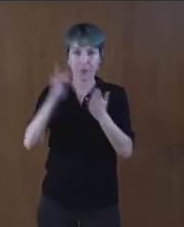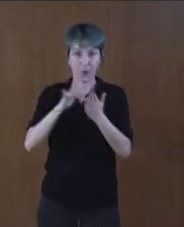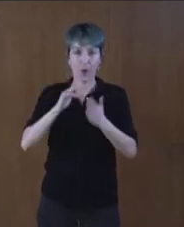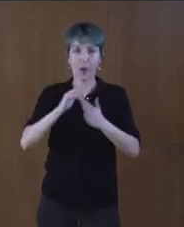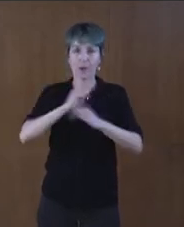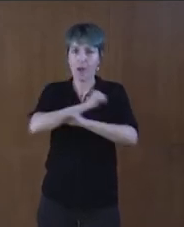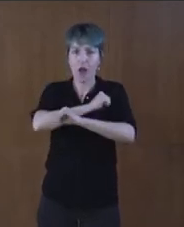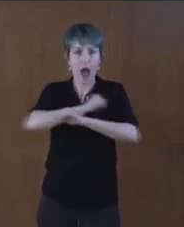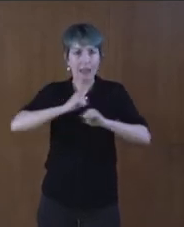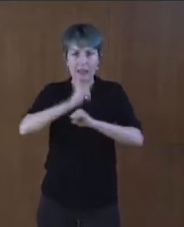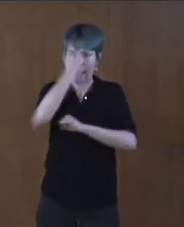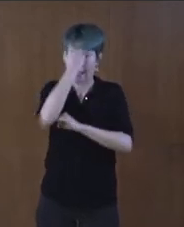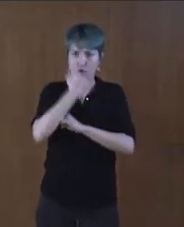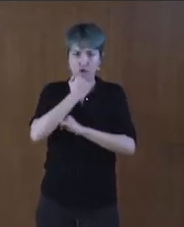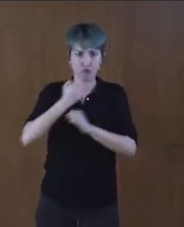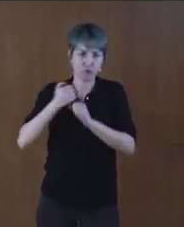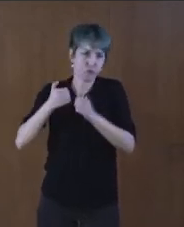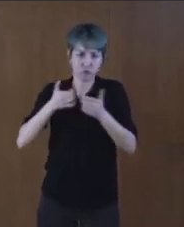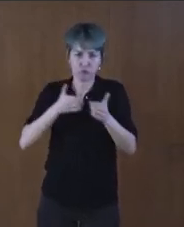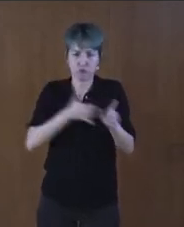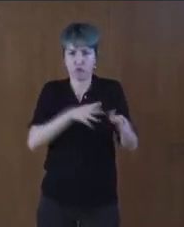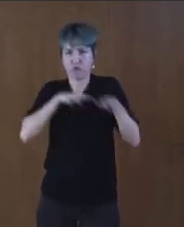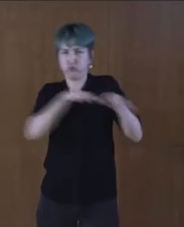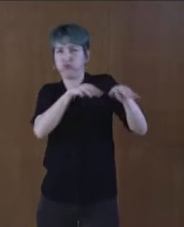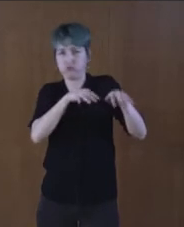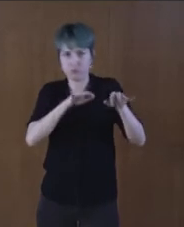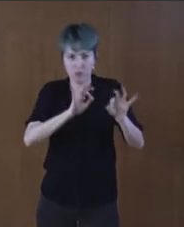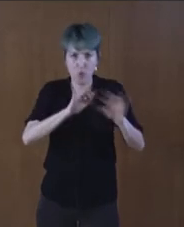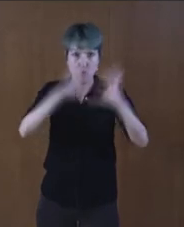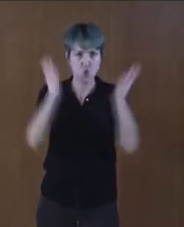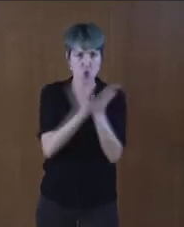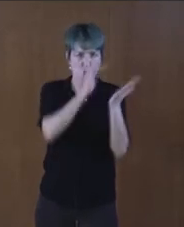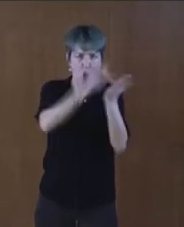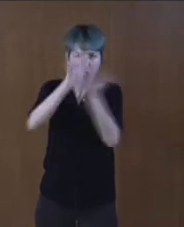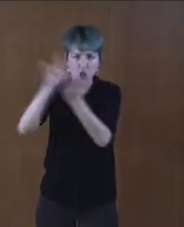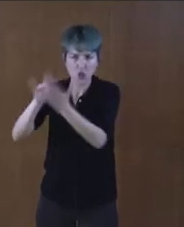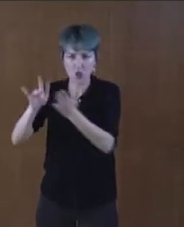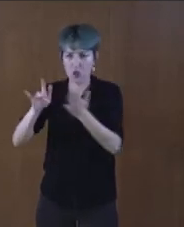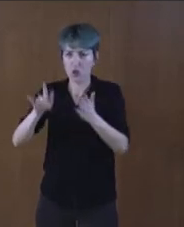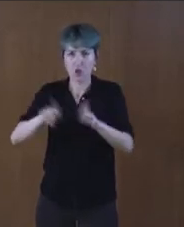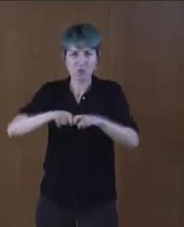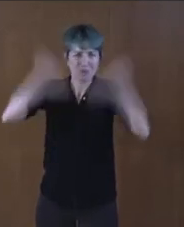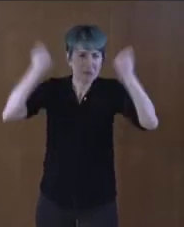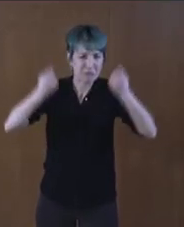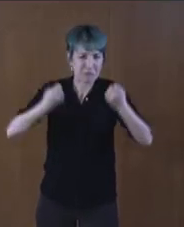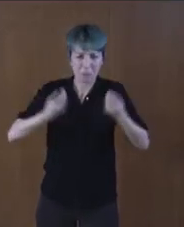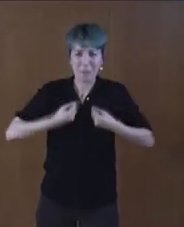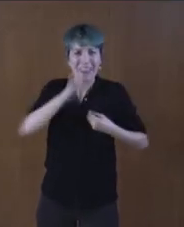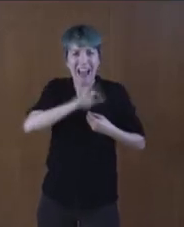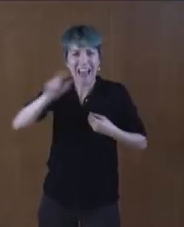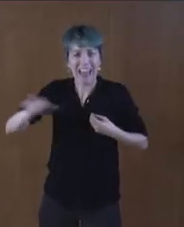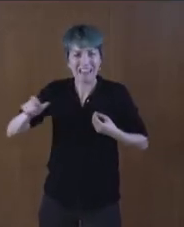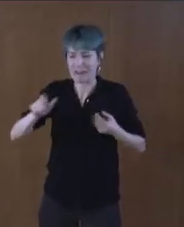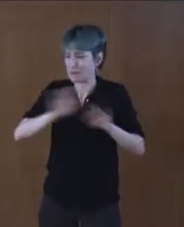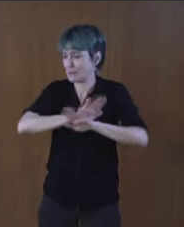atemptats terribles al món que han fet destrossat, vaja, la vida de moltíssima